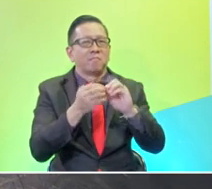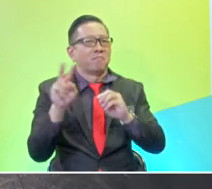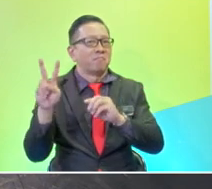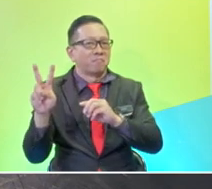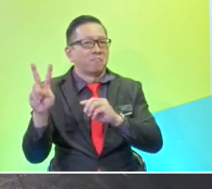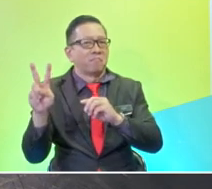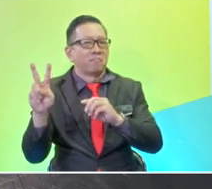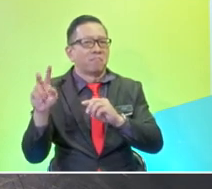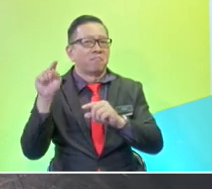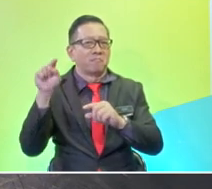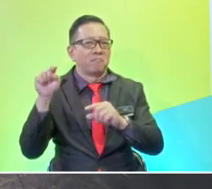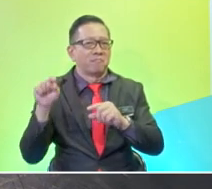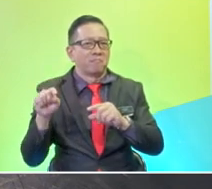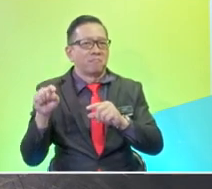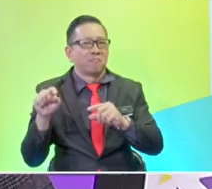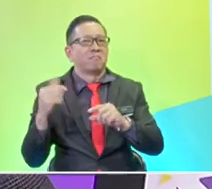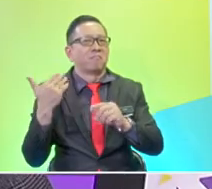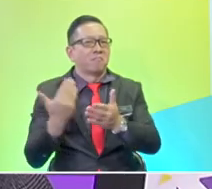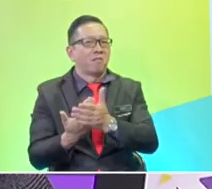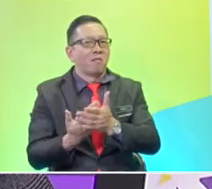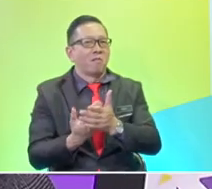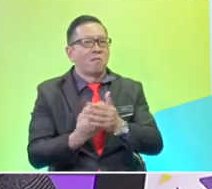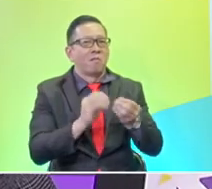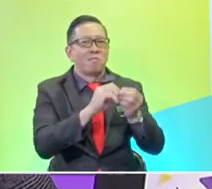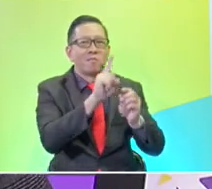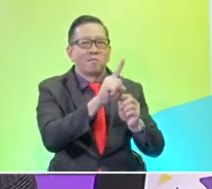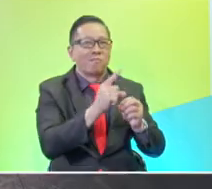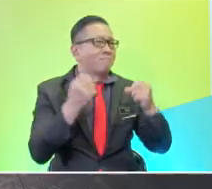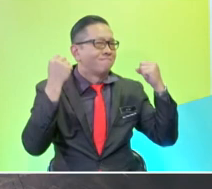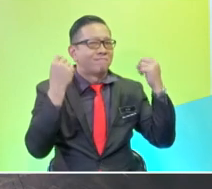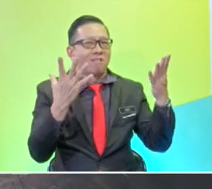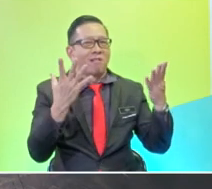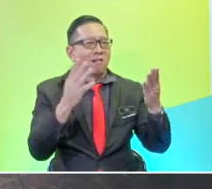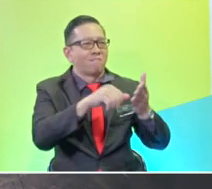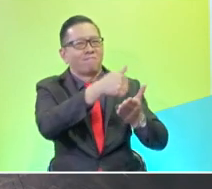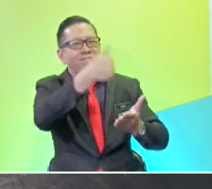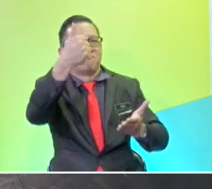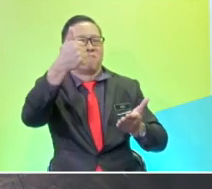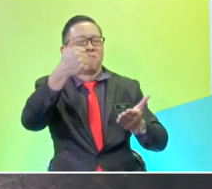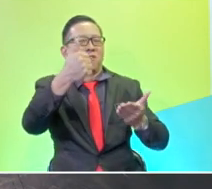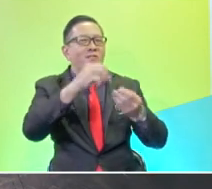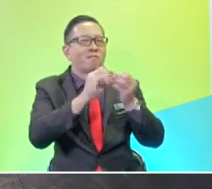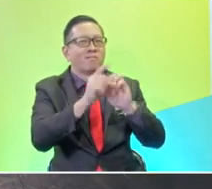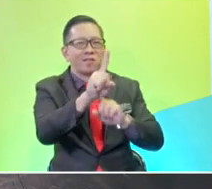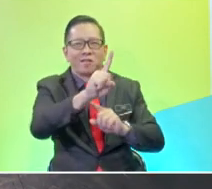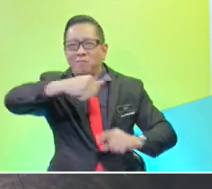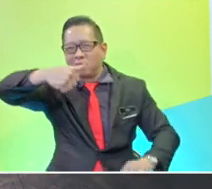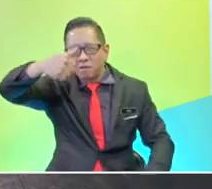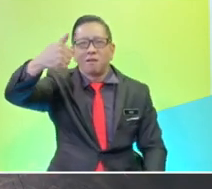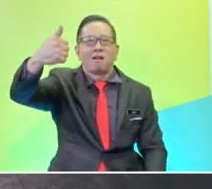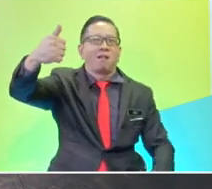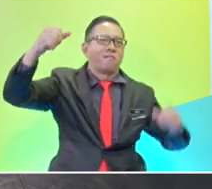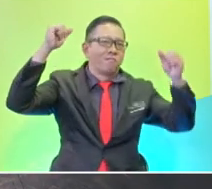baik yang positif yang pertama Wow nampaknya pemenang adalah peserta pertama